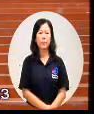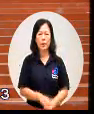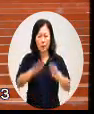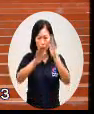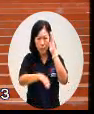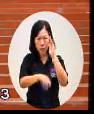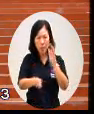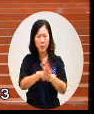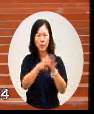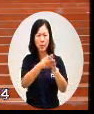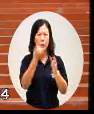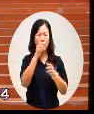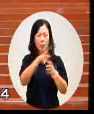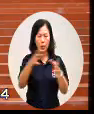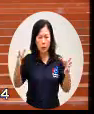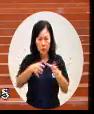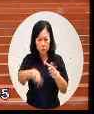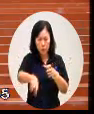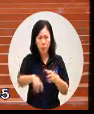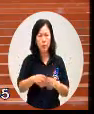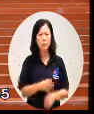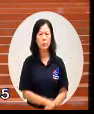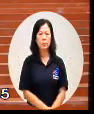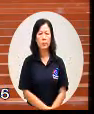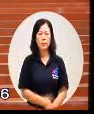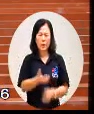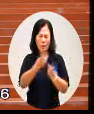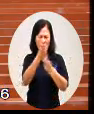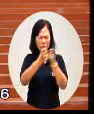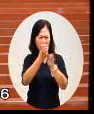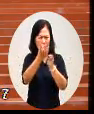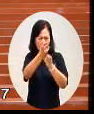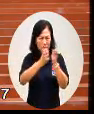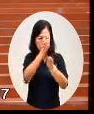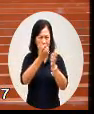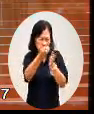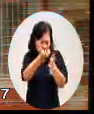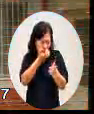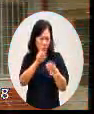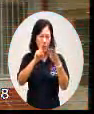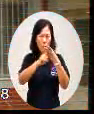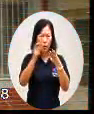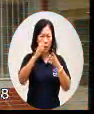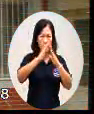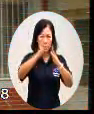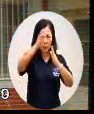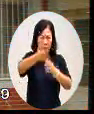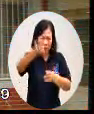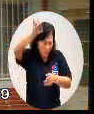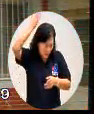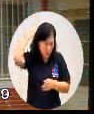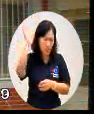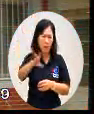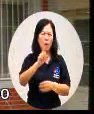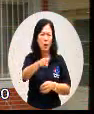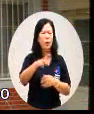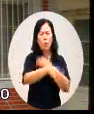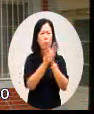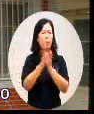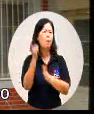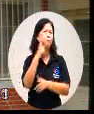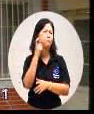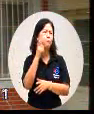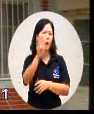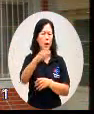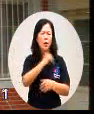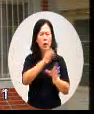个蓝田里集会所，结果看啥？那是三四十年前王前市长时代，因为这根本拢假啦。这集会所拢无